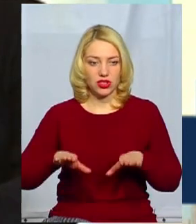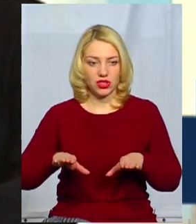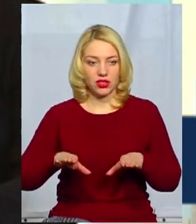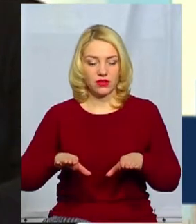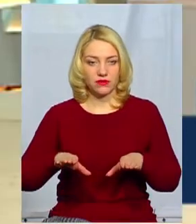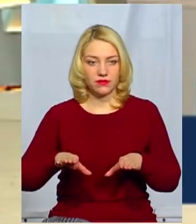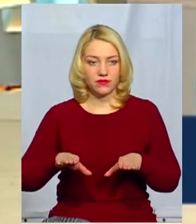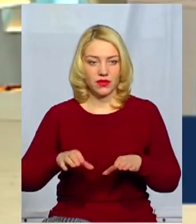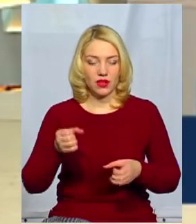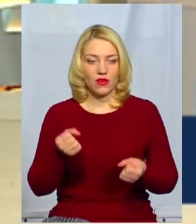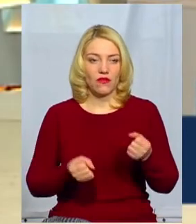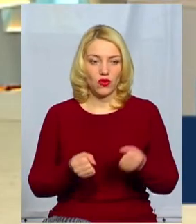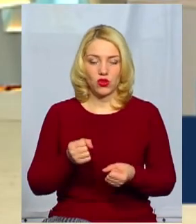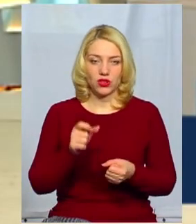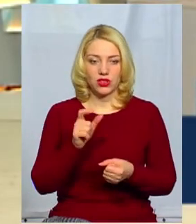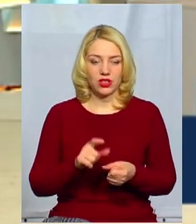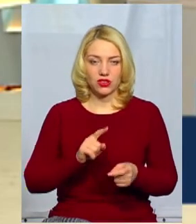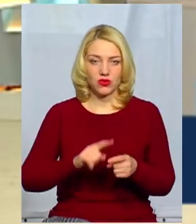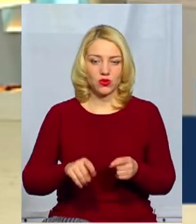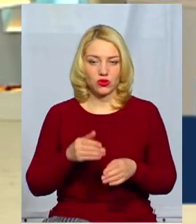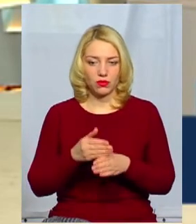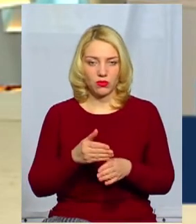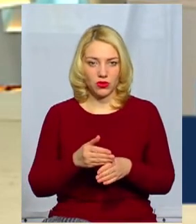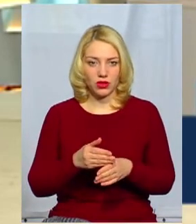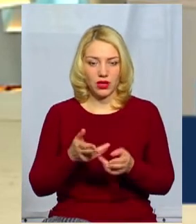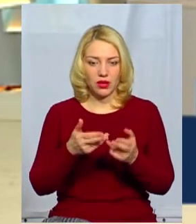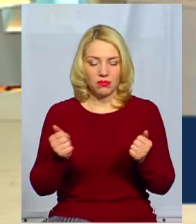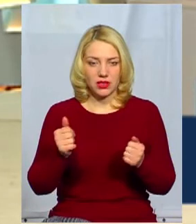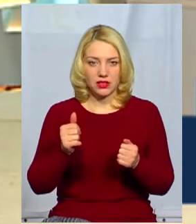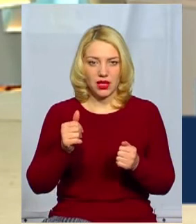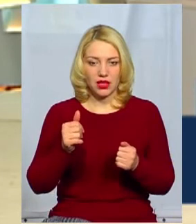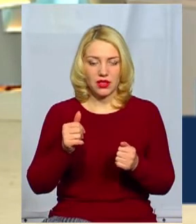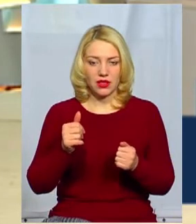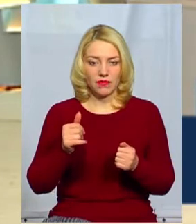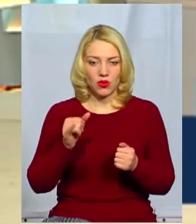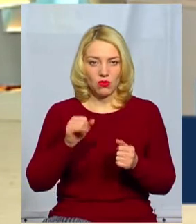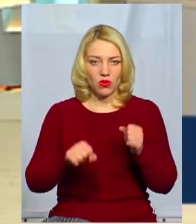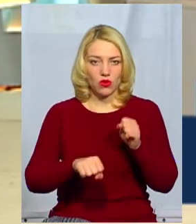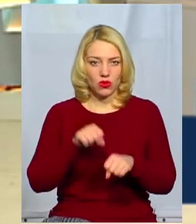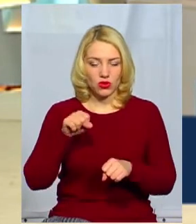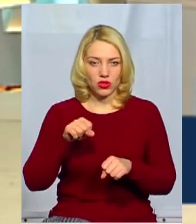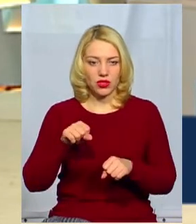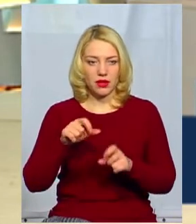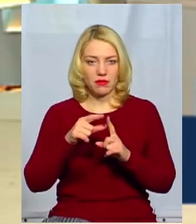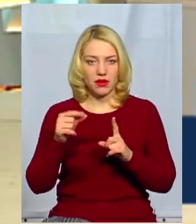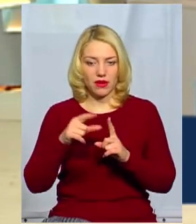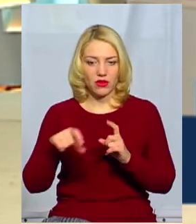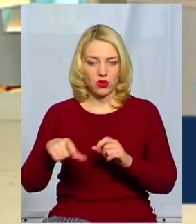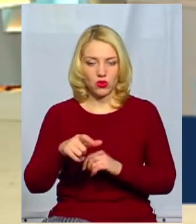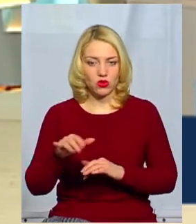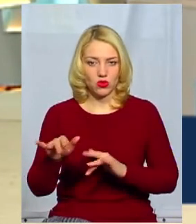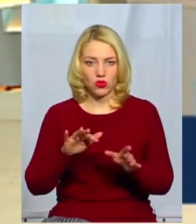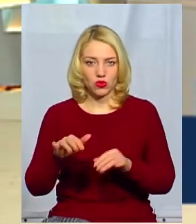значить, водія швидкої допомоги признали не в порушенні правил дорожнього руху. Я